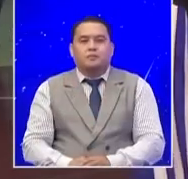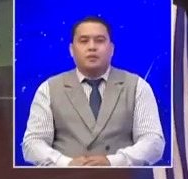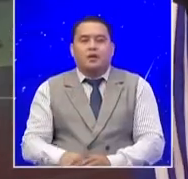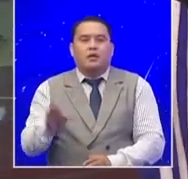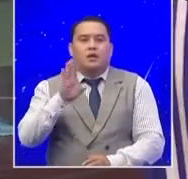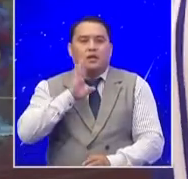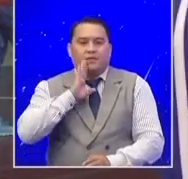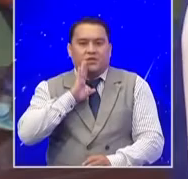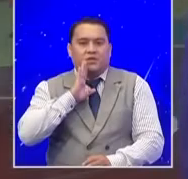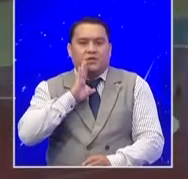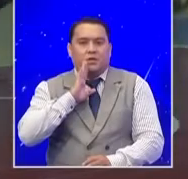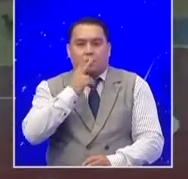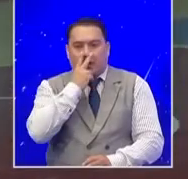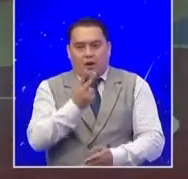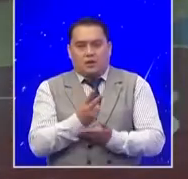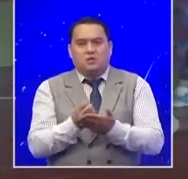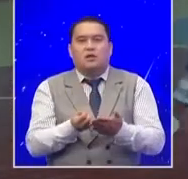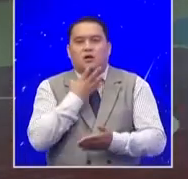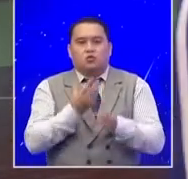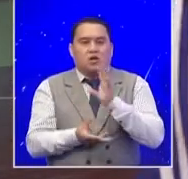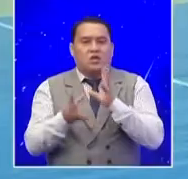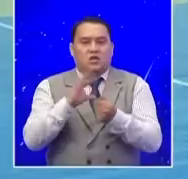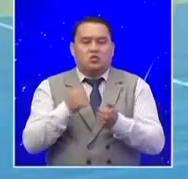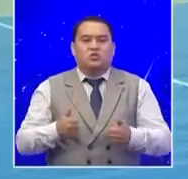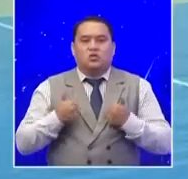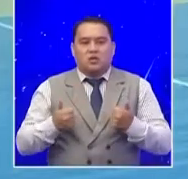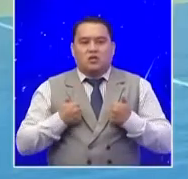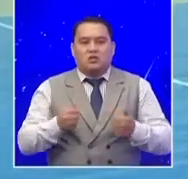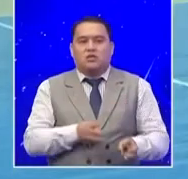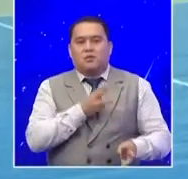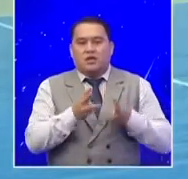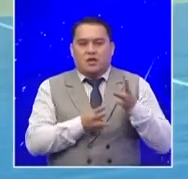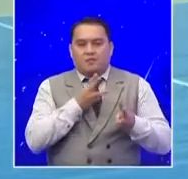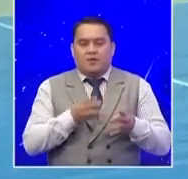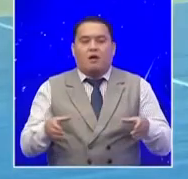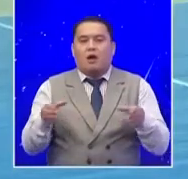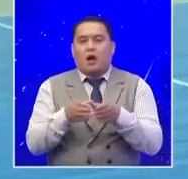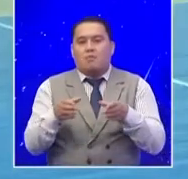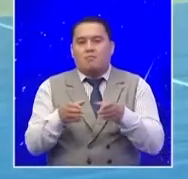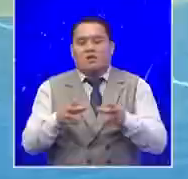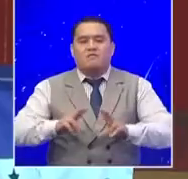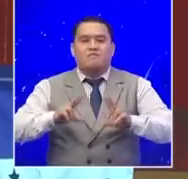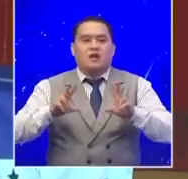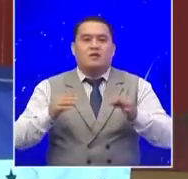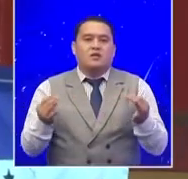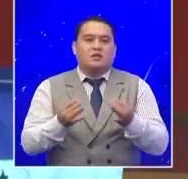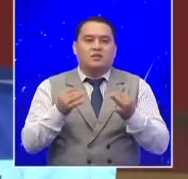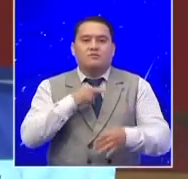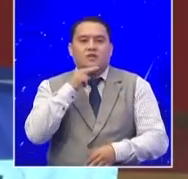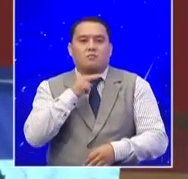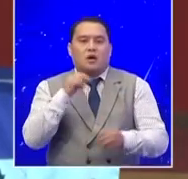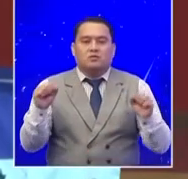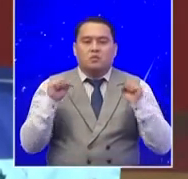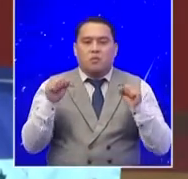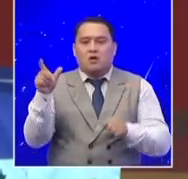Девочки показывают хороший результат. Рвение. Волейбол – игра командная, требующая особой координации внимания спортсменов, а